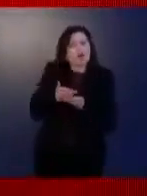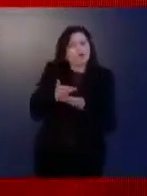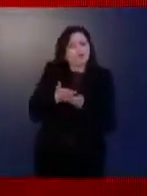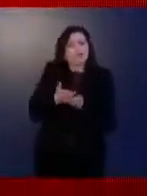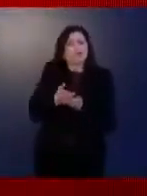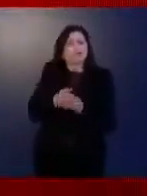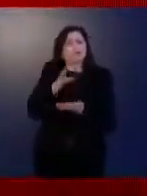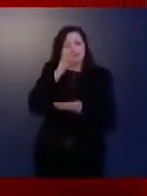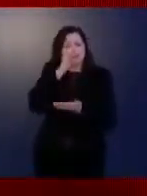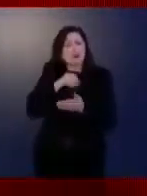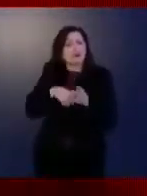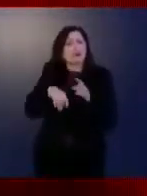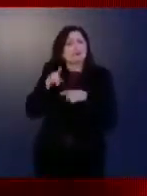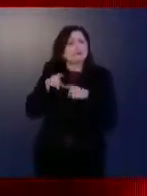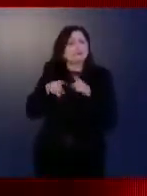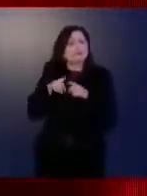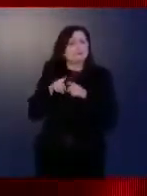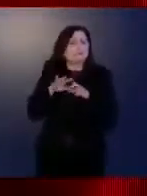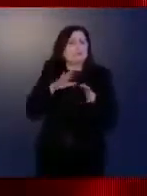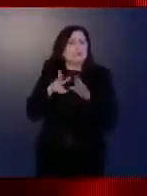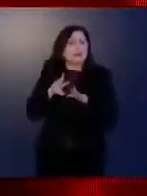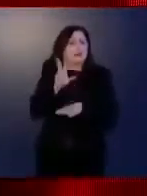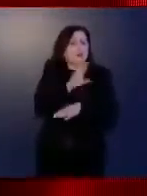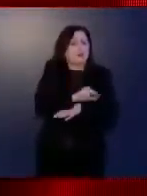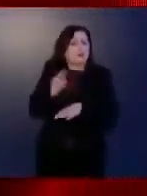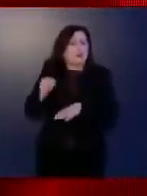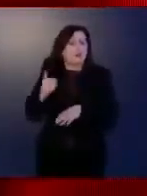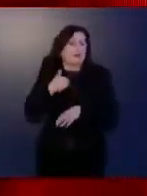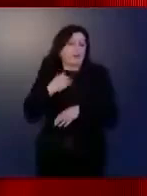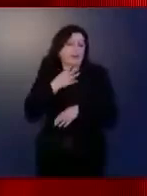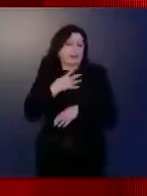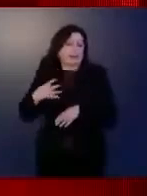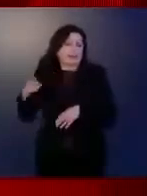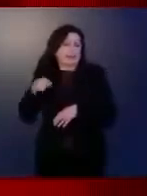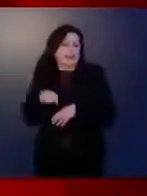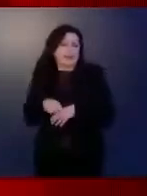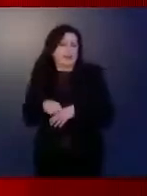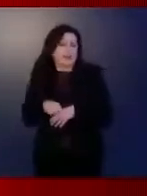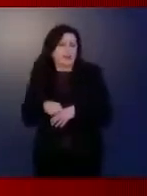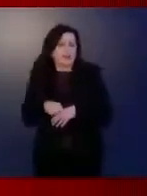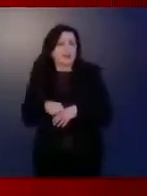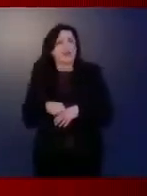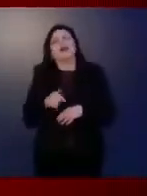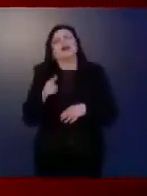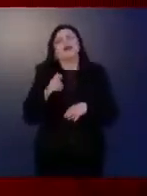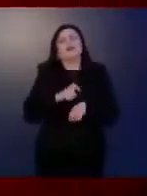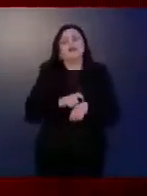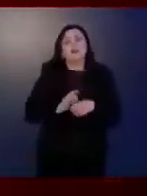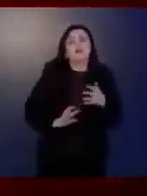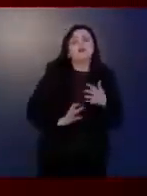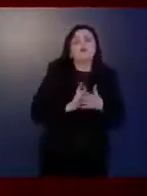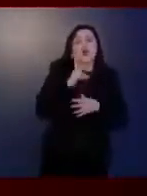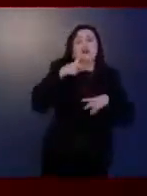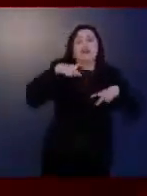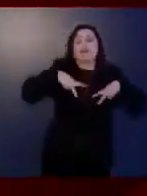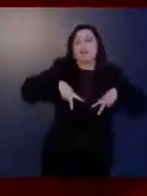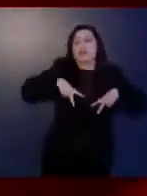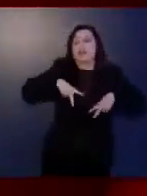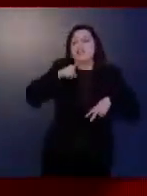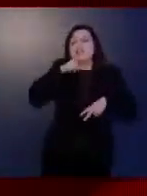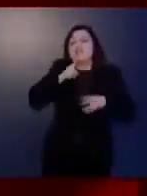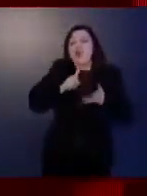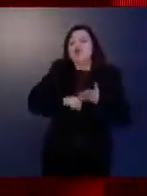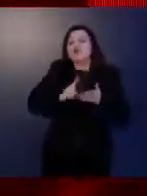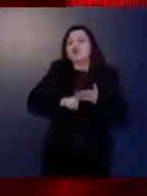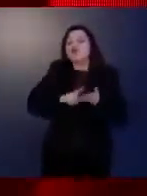τους είναι στην ίδια κατεύθυνση. Και στο πλαίσιο μιας προοδευτικής κυβέρνησης, αυτή η νομοθετική